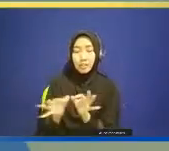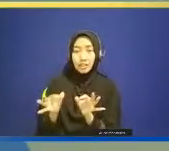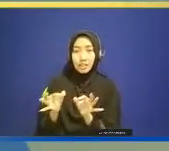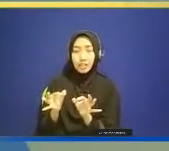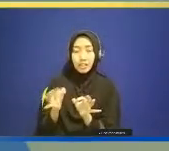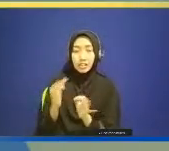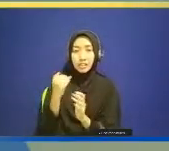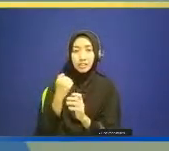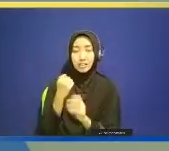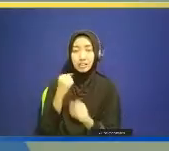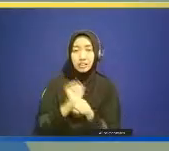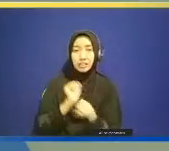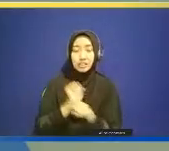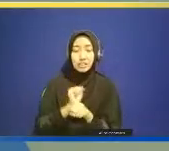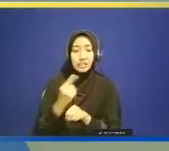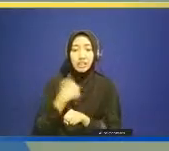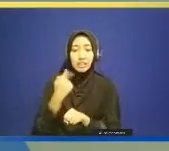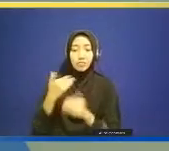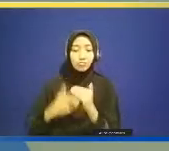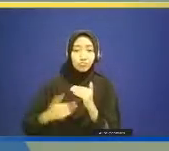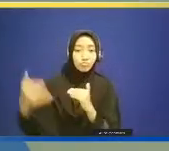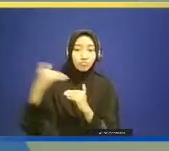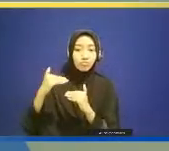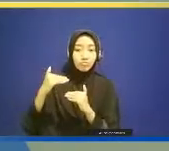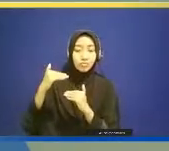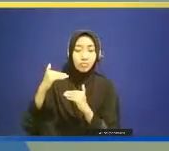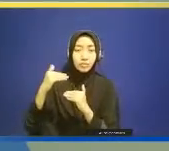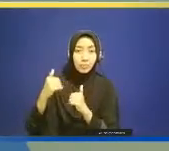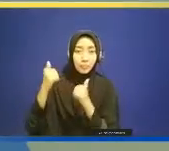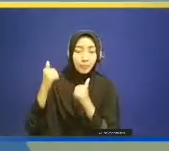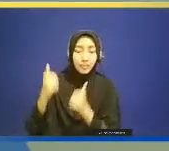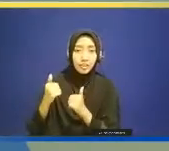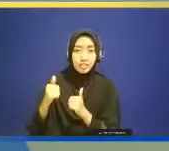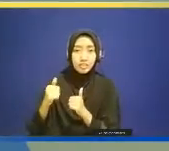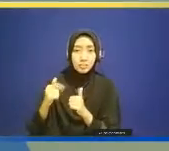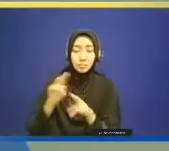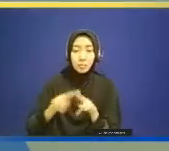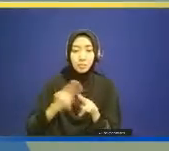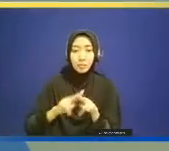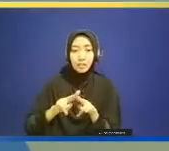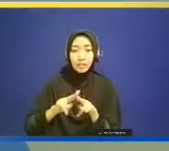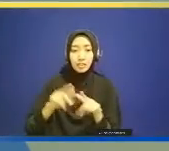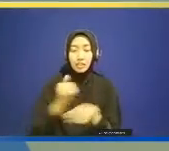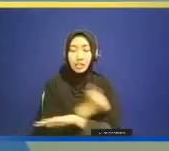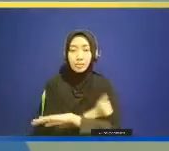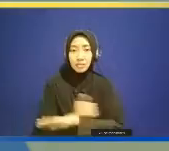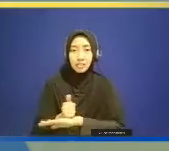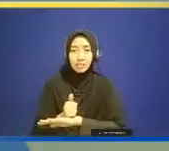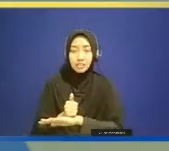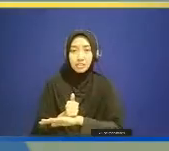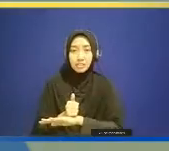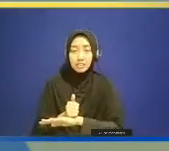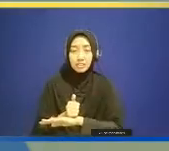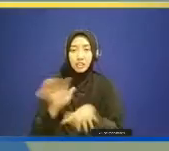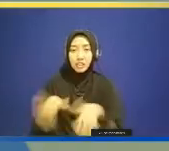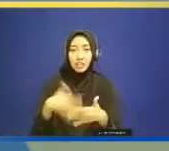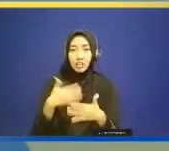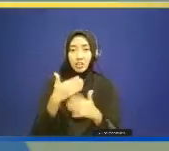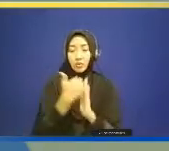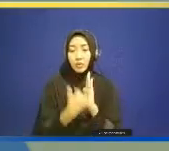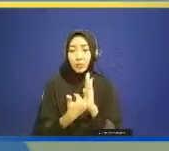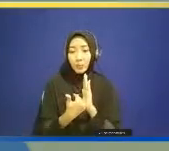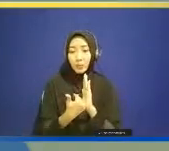kinerja perpajakan kita level potensialnya dengan perbaikan administrasi maupun kebijakan Hai